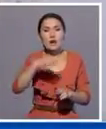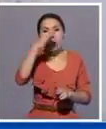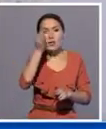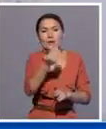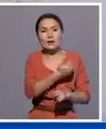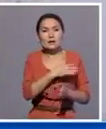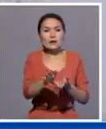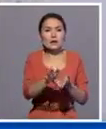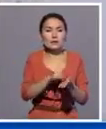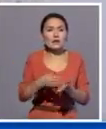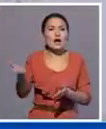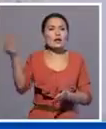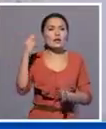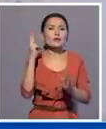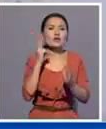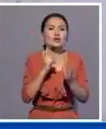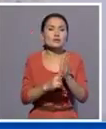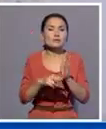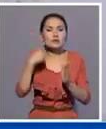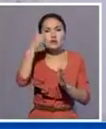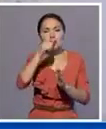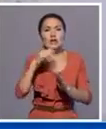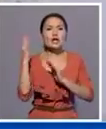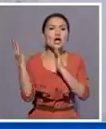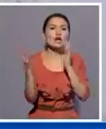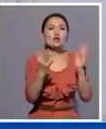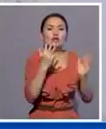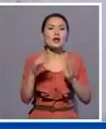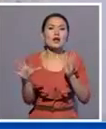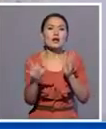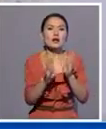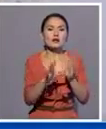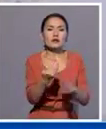ел 70-ші жылдары жел турбиналарын қолданысқа енгізді. Салаға